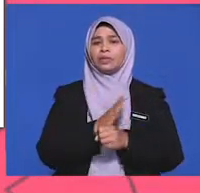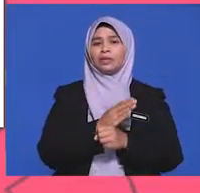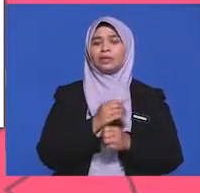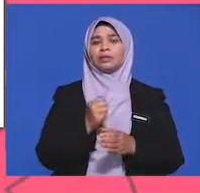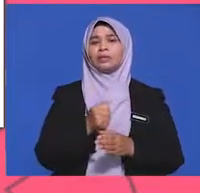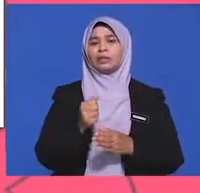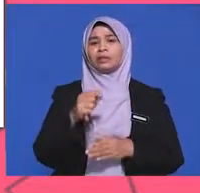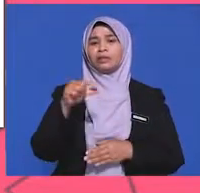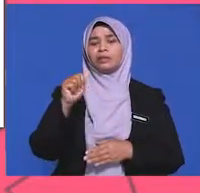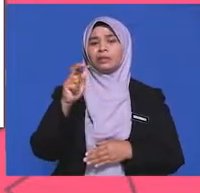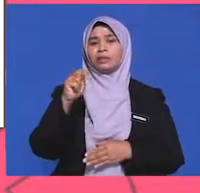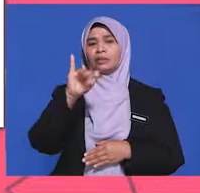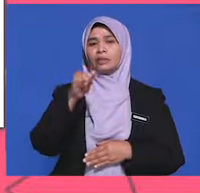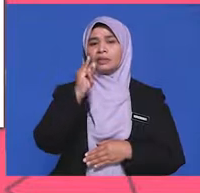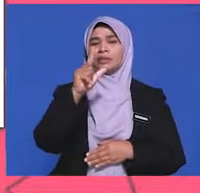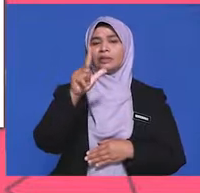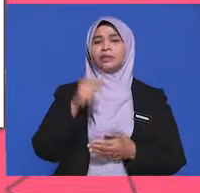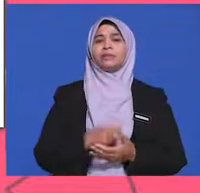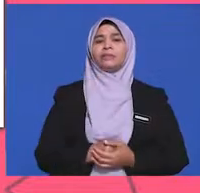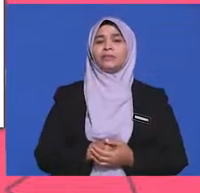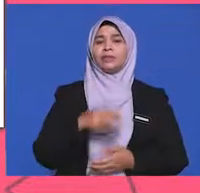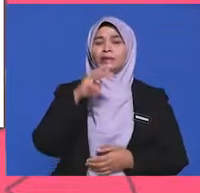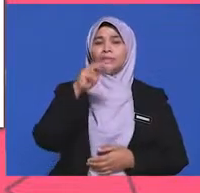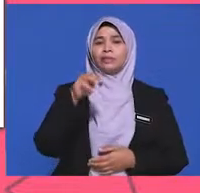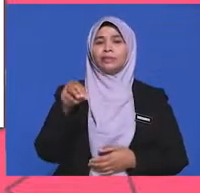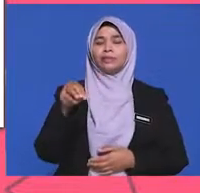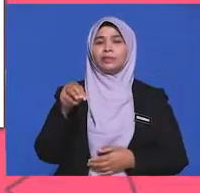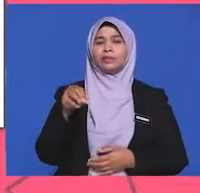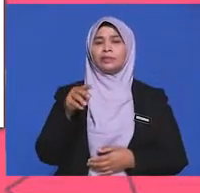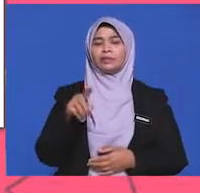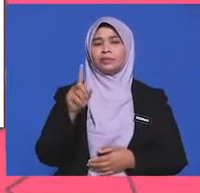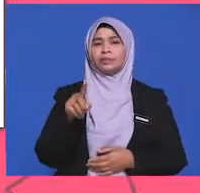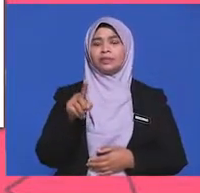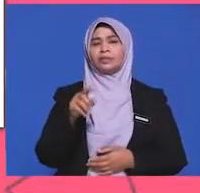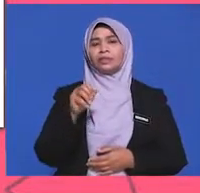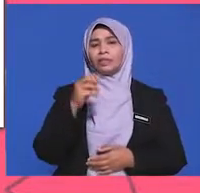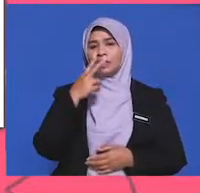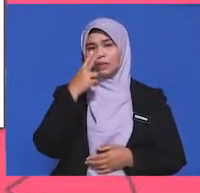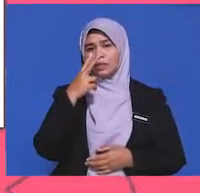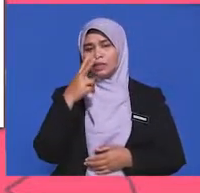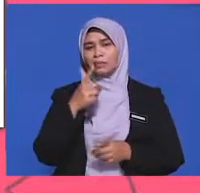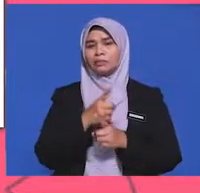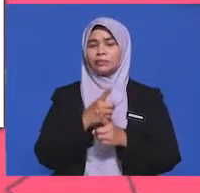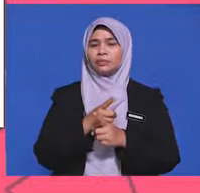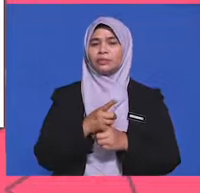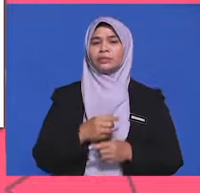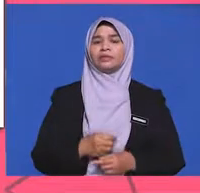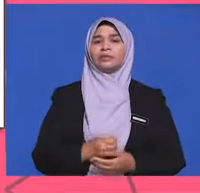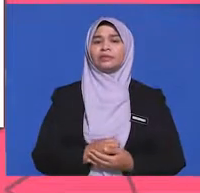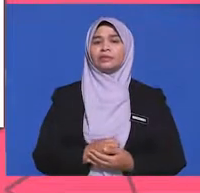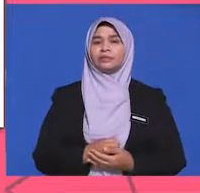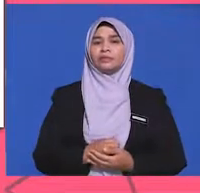atau nombor ganjil. Murid-murid perlu menganalisis terlebih dahulu situasi yang